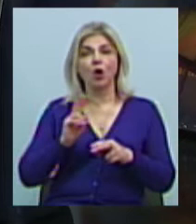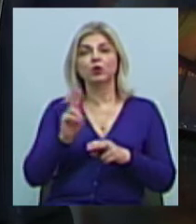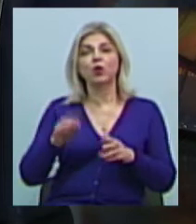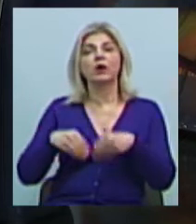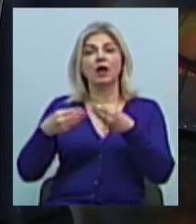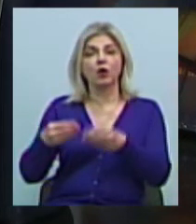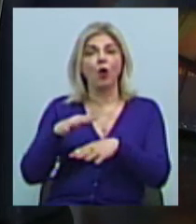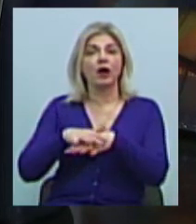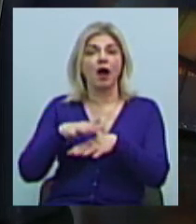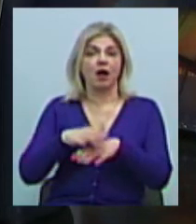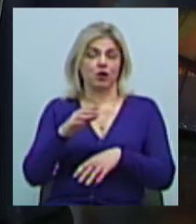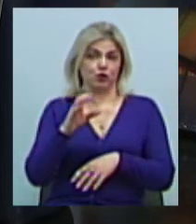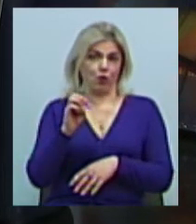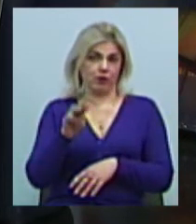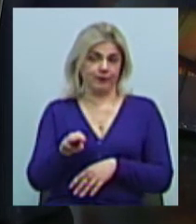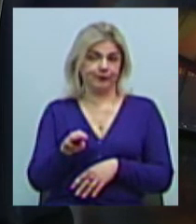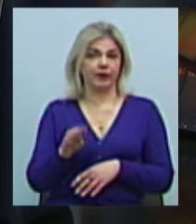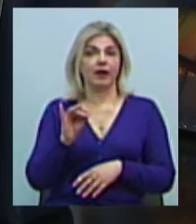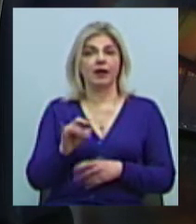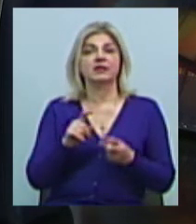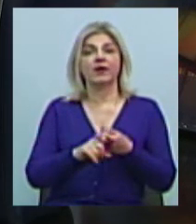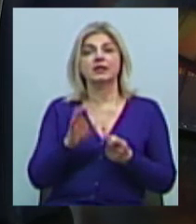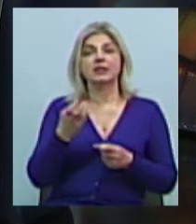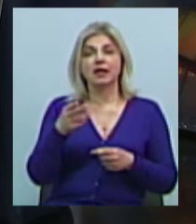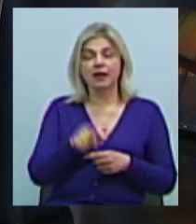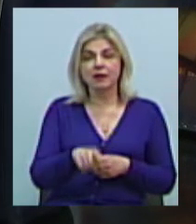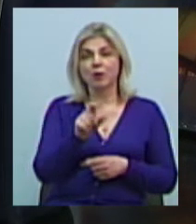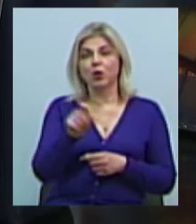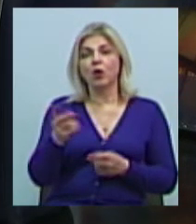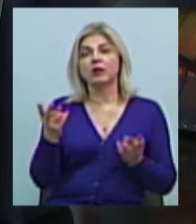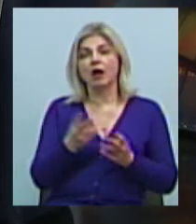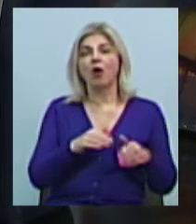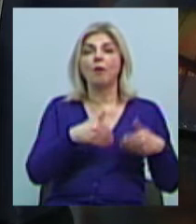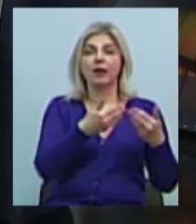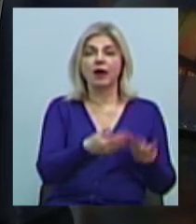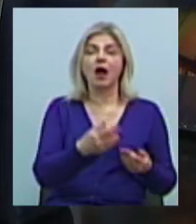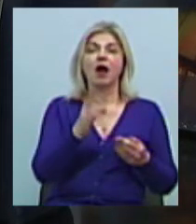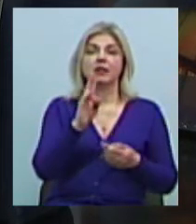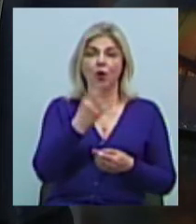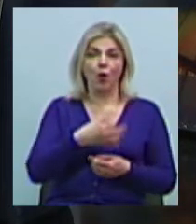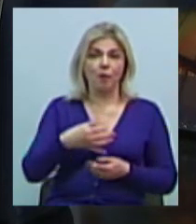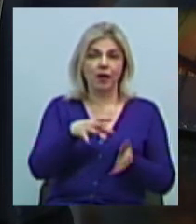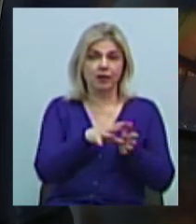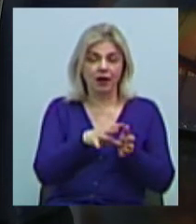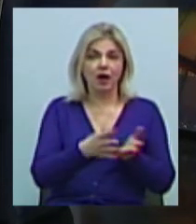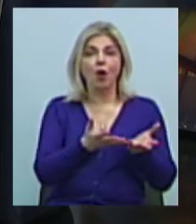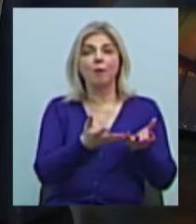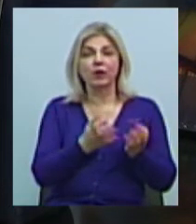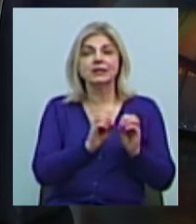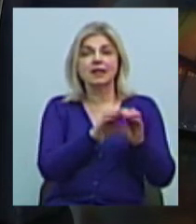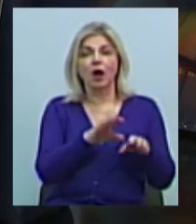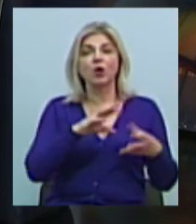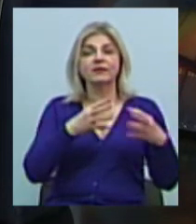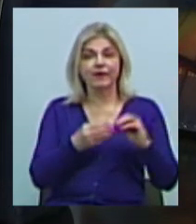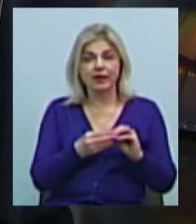У зв'язку з цим споживачам потрібно звернутися спочатку до АТ «Миколаїв Обленерго», надати туди звіт, а вже